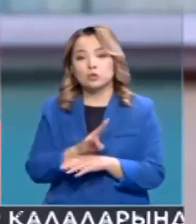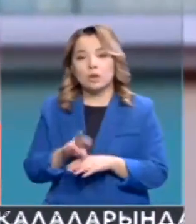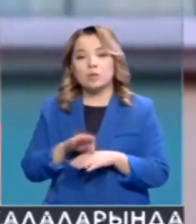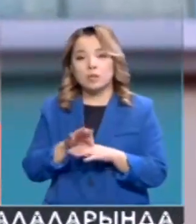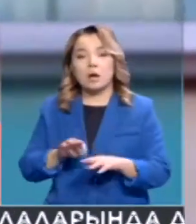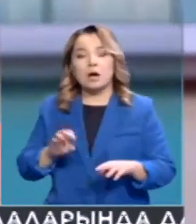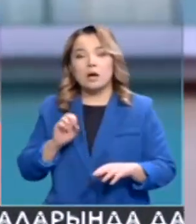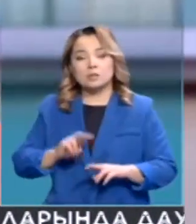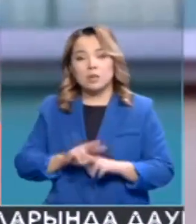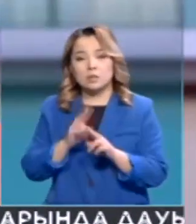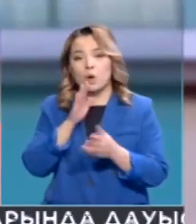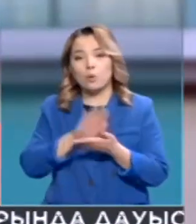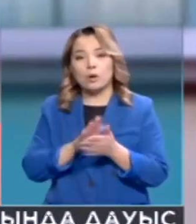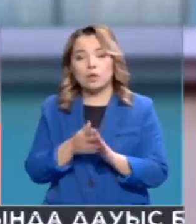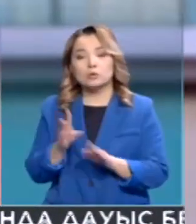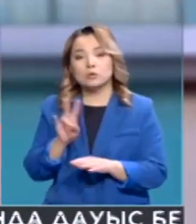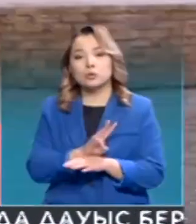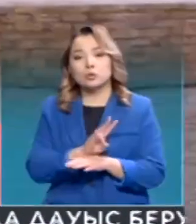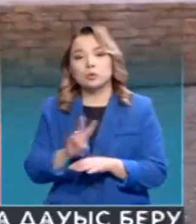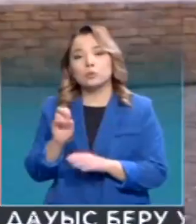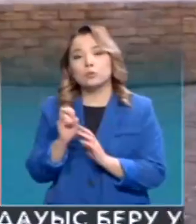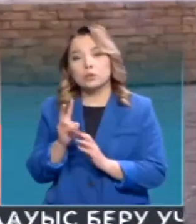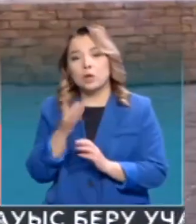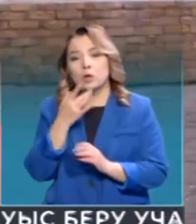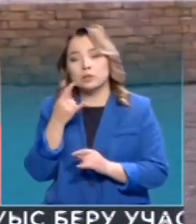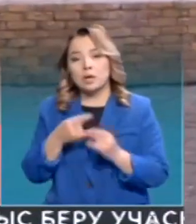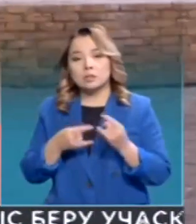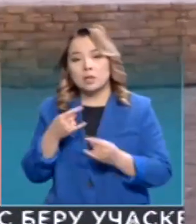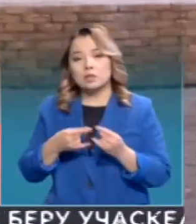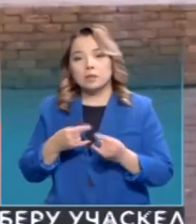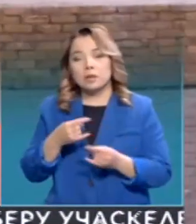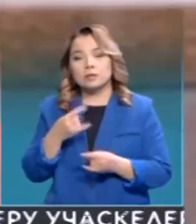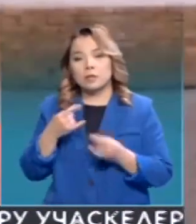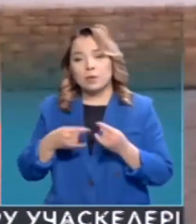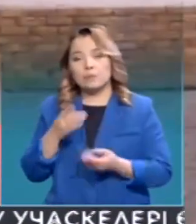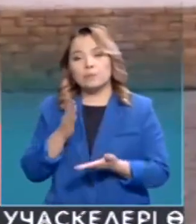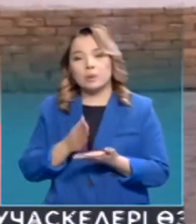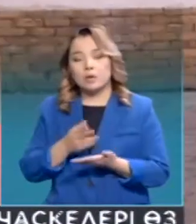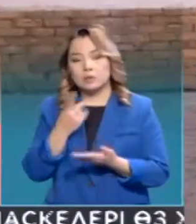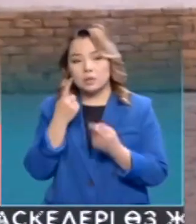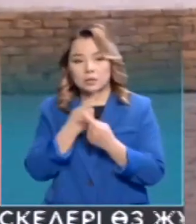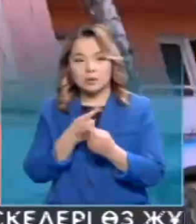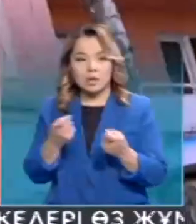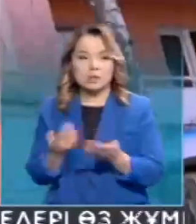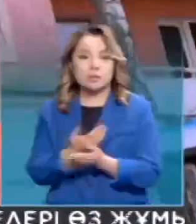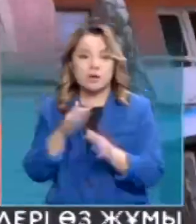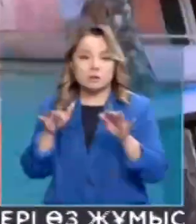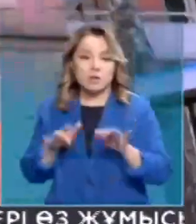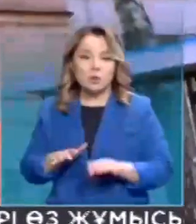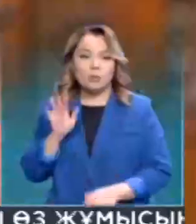Астана уақытымен түнгі 12-де Қазақстан ұлттық телеарнасының телемарафонында жарияланады.